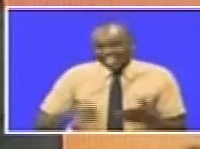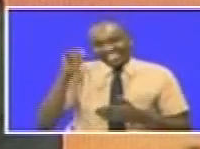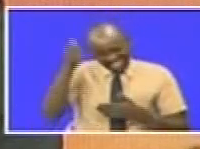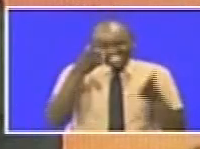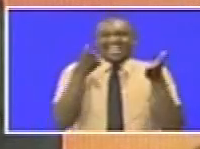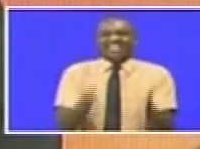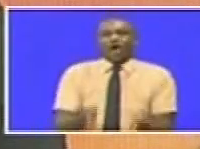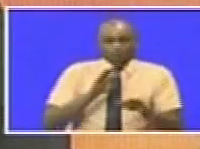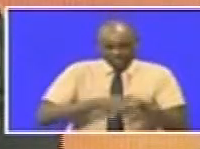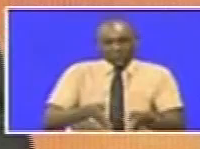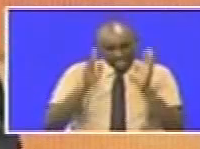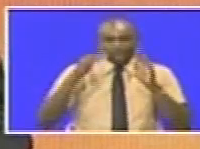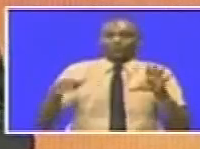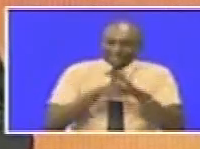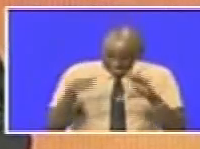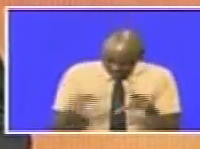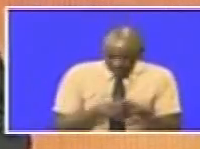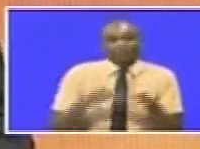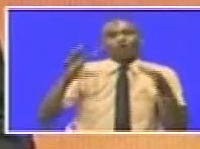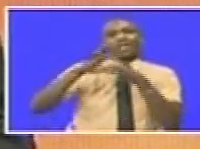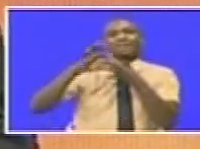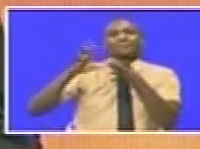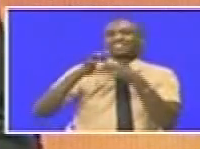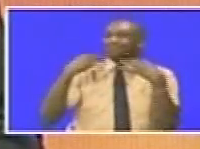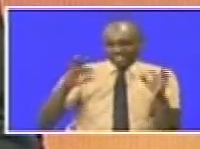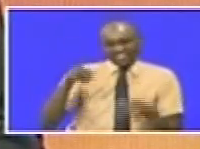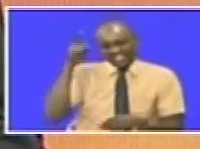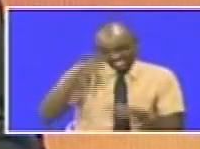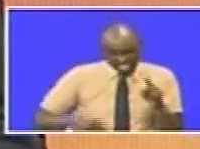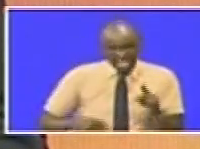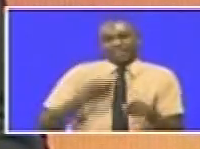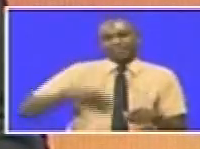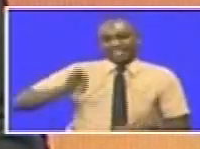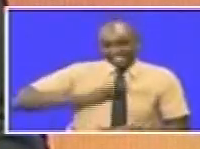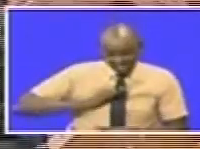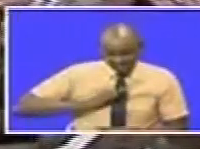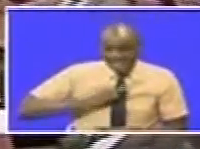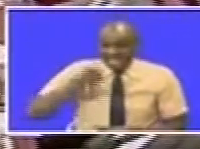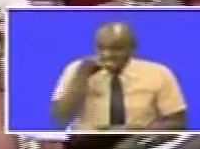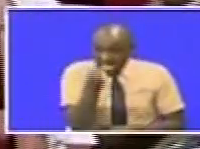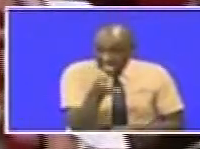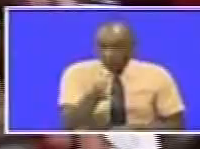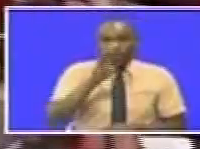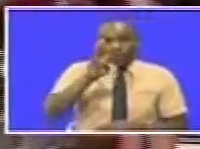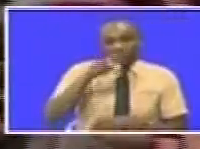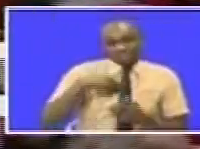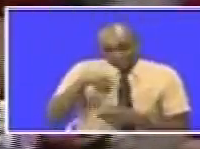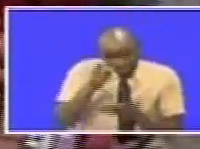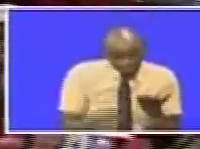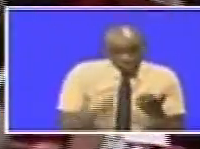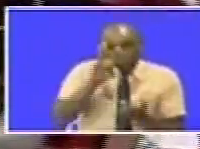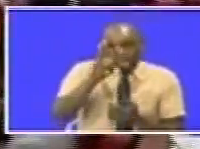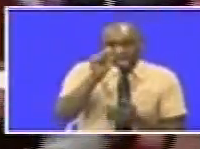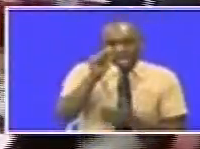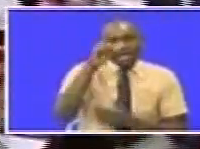sasa iko njiani kushiriki kwenye yale mashindano ya Olimpiki baadaye mwaka huu kule Brazil. Shirika la kupiga vita dhidi ya dawa za kusisimua